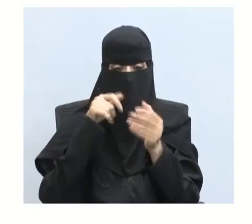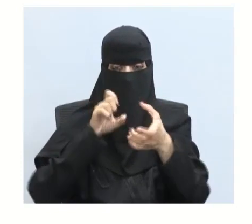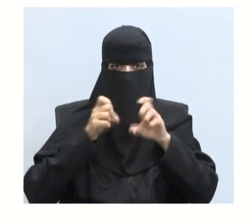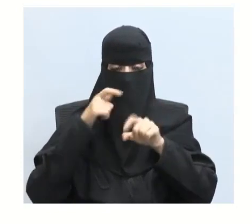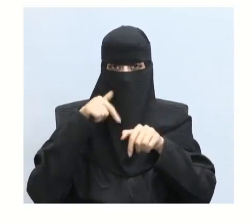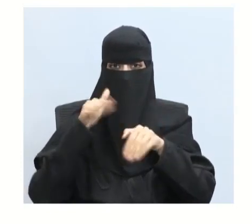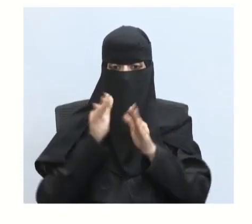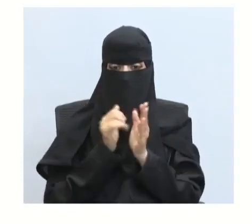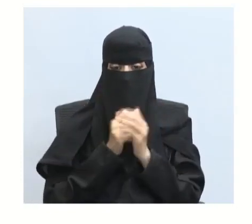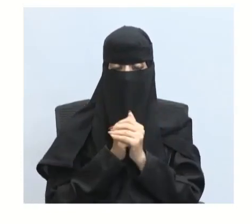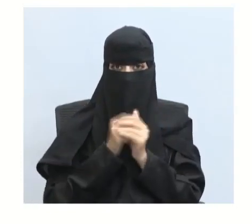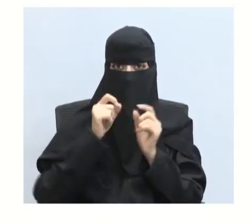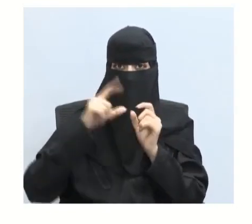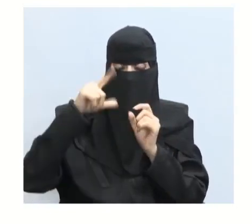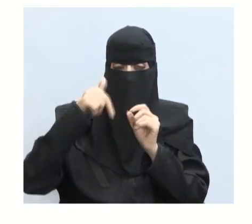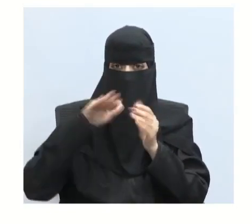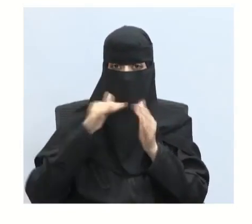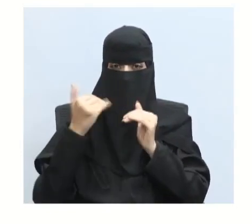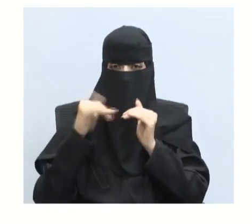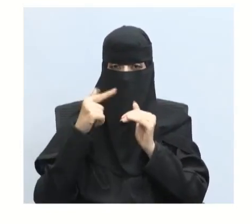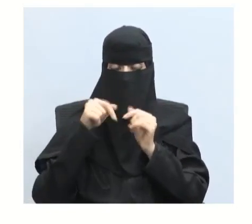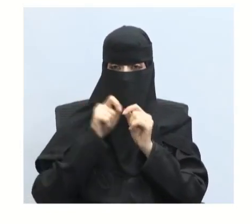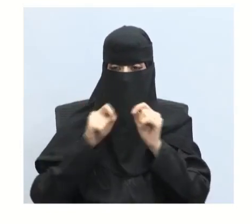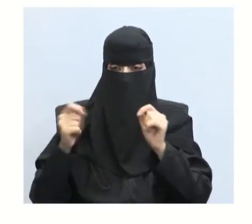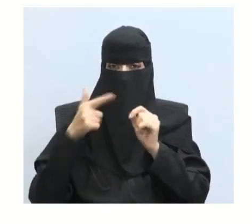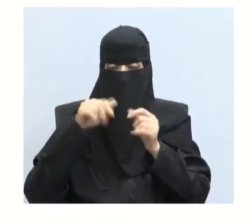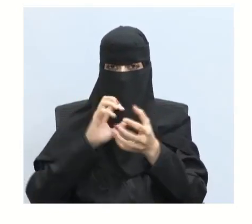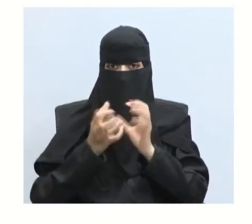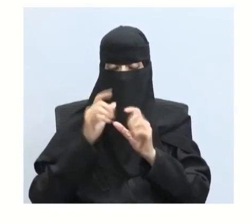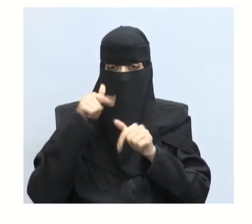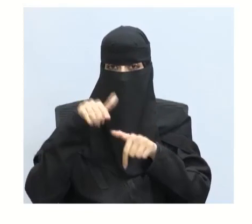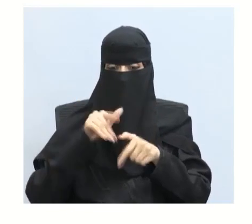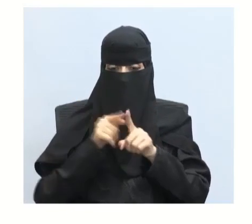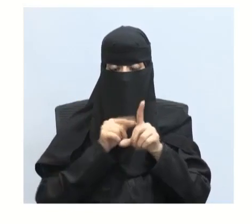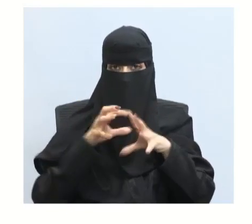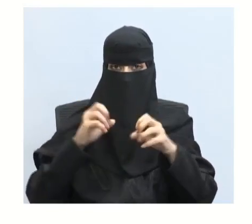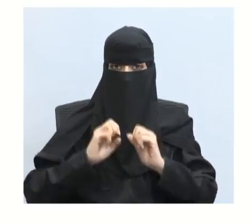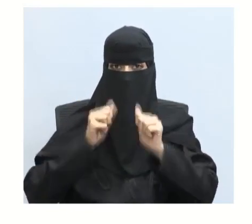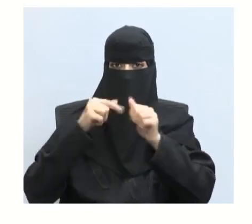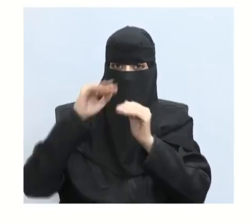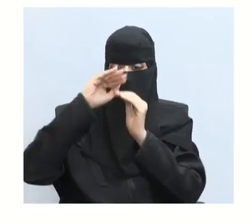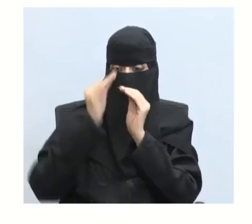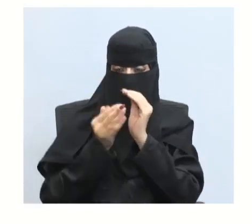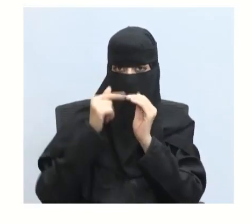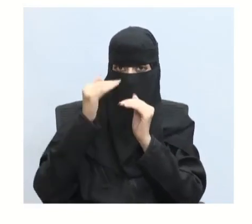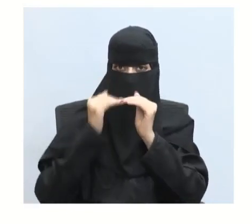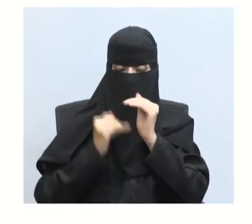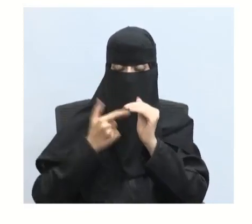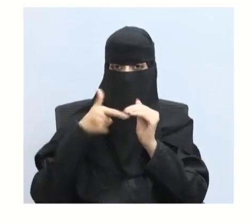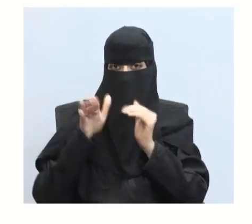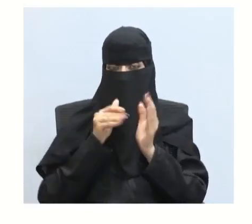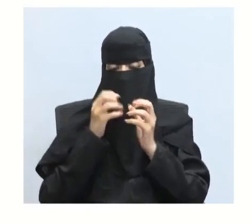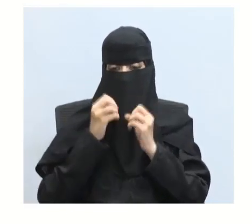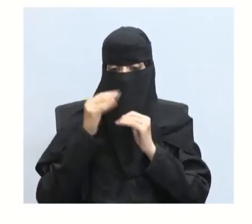اذا نقلل ارتفاع المراه الى نصف قطر تكورها بمعنى ان قوه الانحناء نقللها قوه